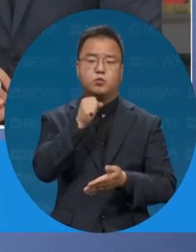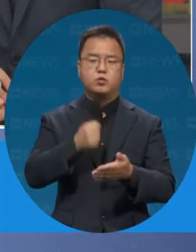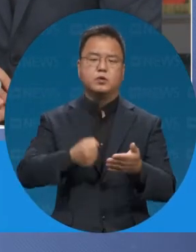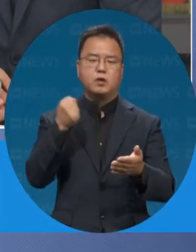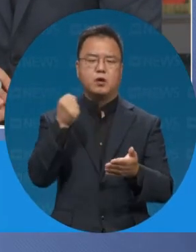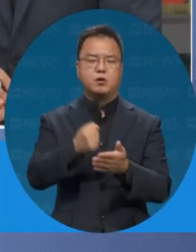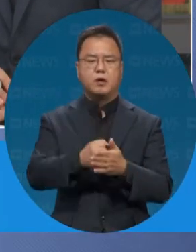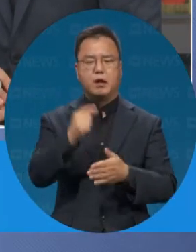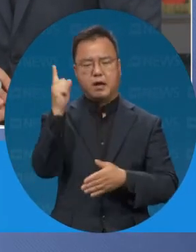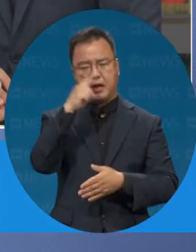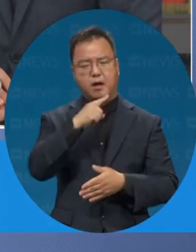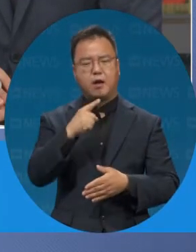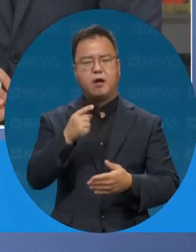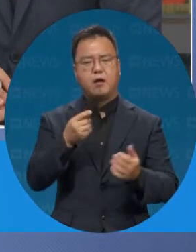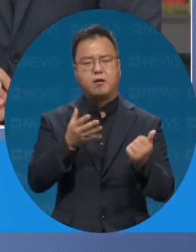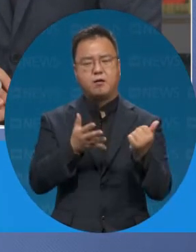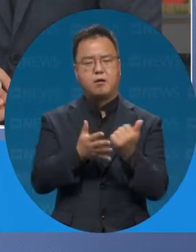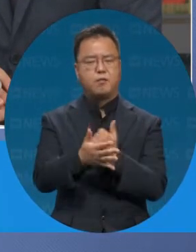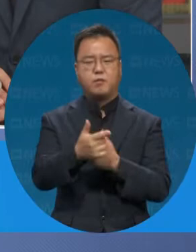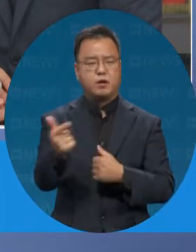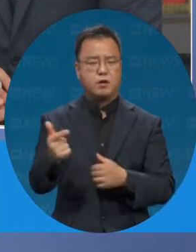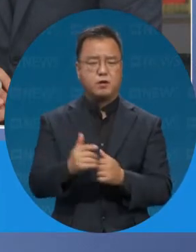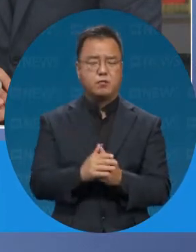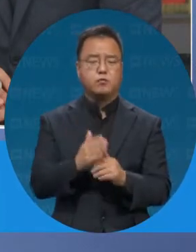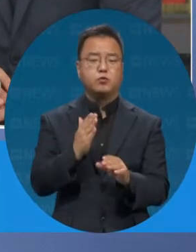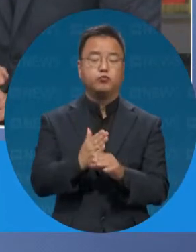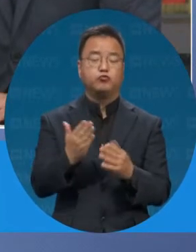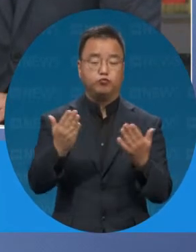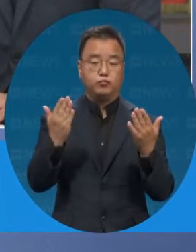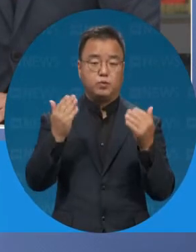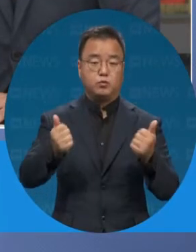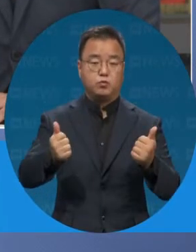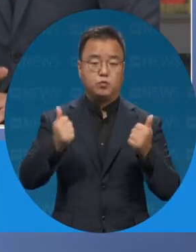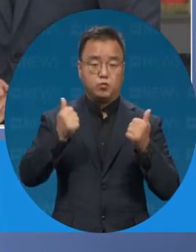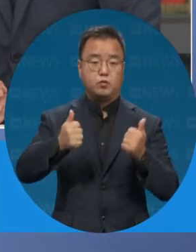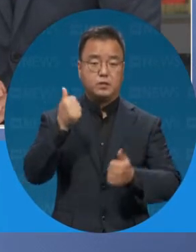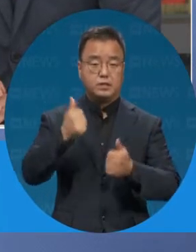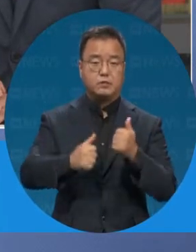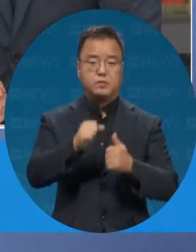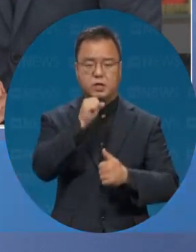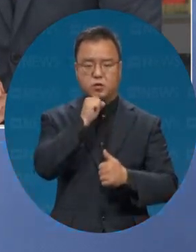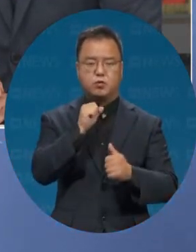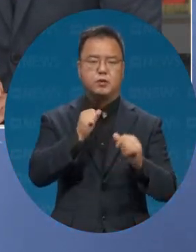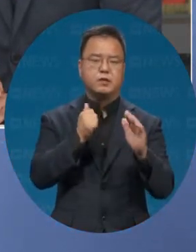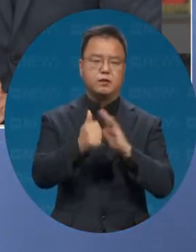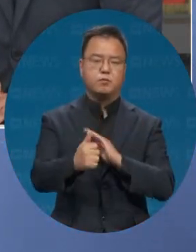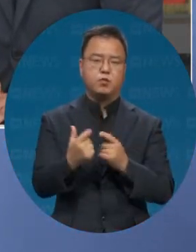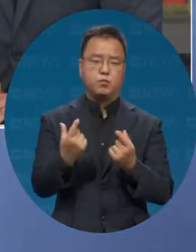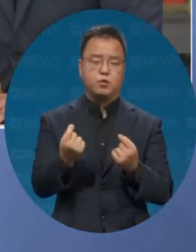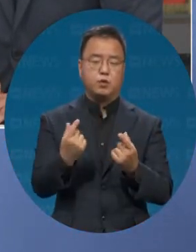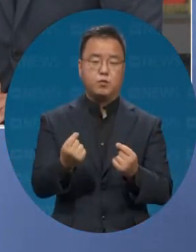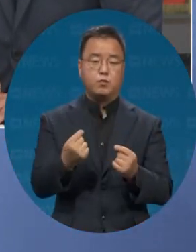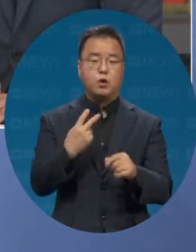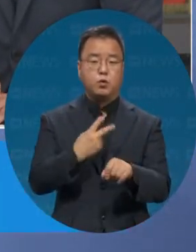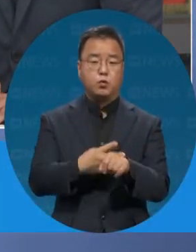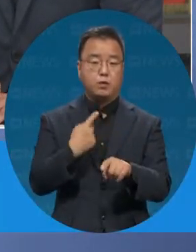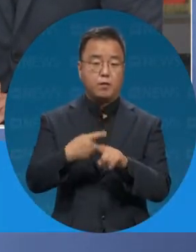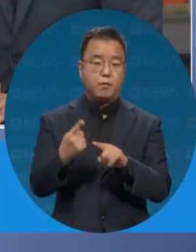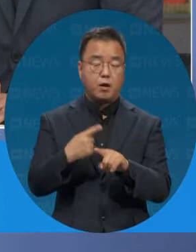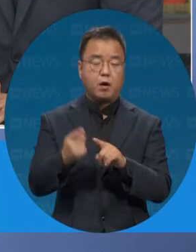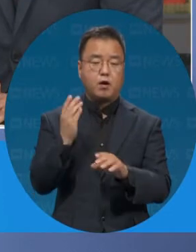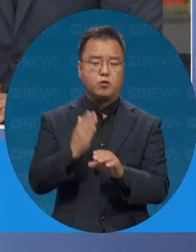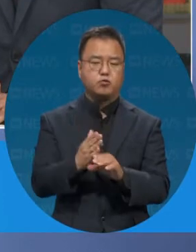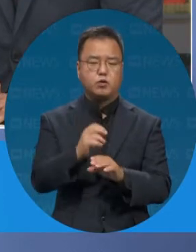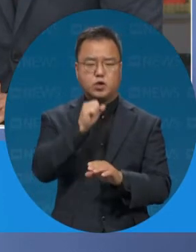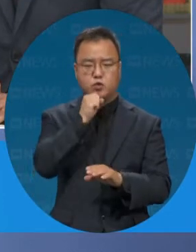커 딴 판단 인데요 예 중등 학교 졸업 시험 성적이 대표적입니다 시험 대신 교사의 평가 로 이루어진 졸업시험 에서 상위